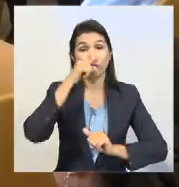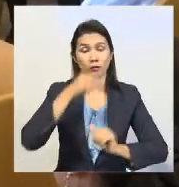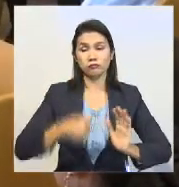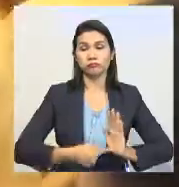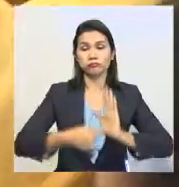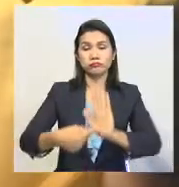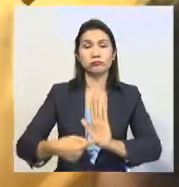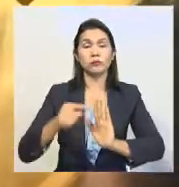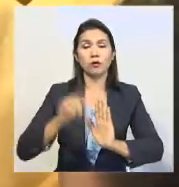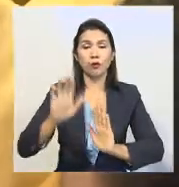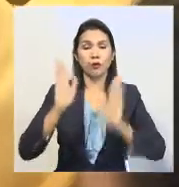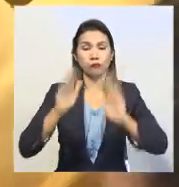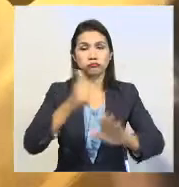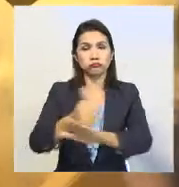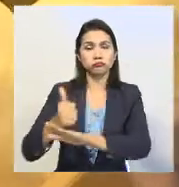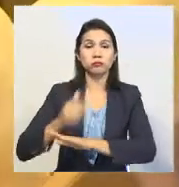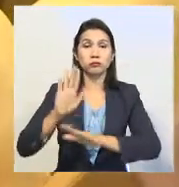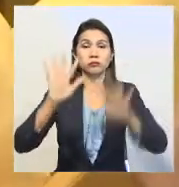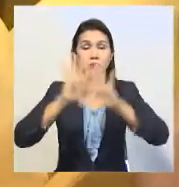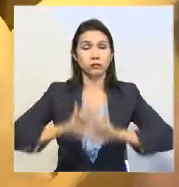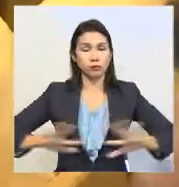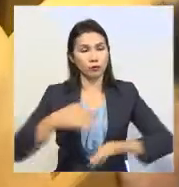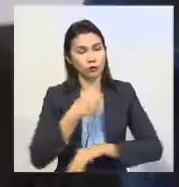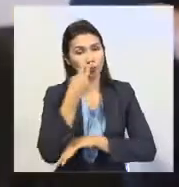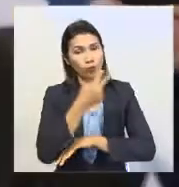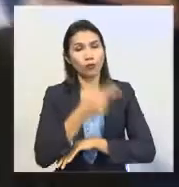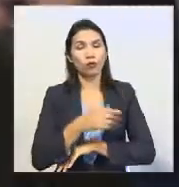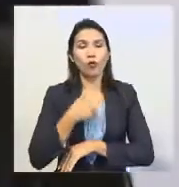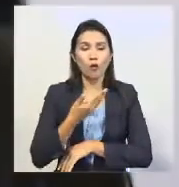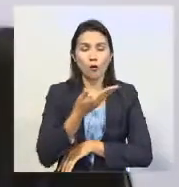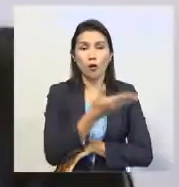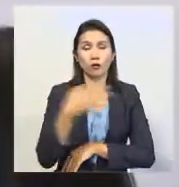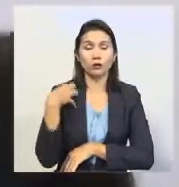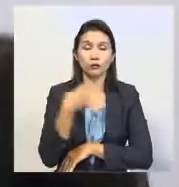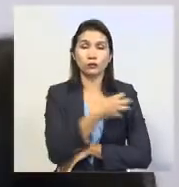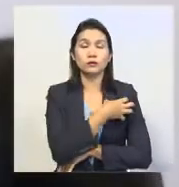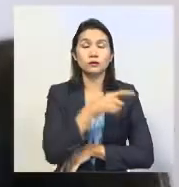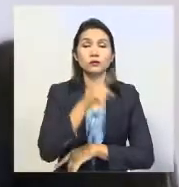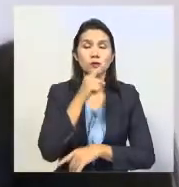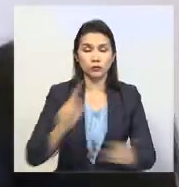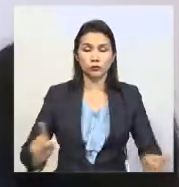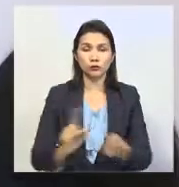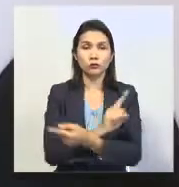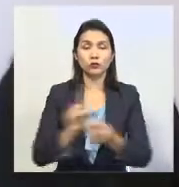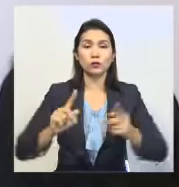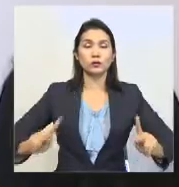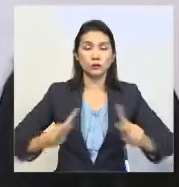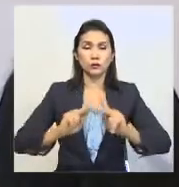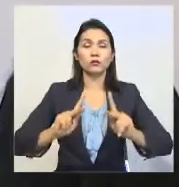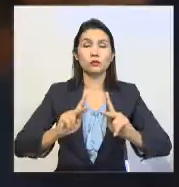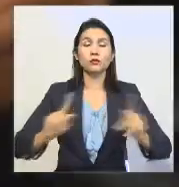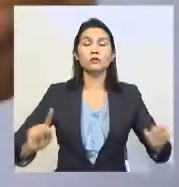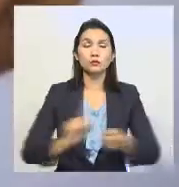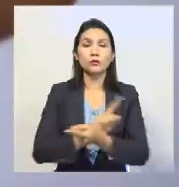ผู้นำในระดับอาเซียนโดยได้ขอให้กระทรวงการต่างประเทศประสานกับทางกระทรวงวัฒนธรรมเพื่อประสานงานในเรื่องนี้นะ